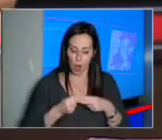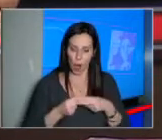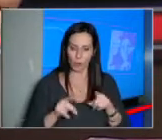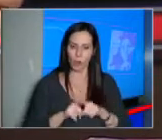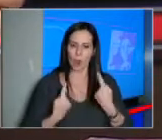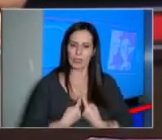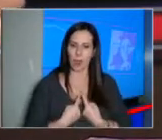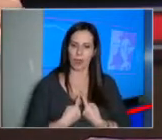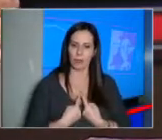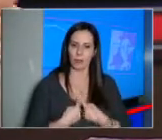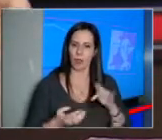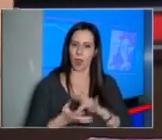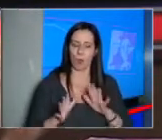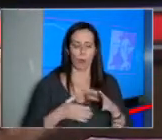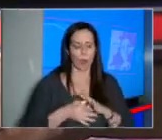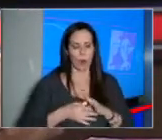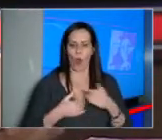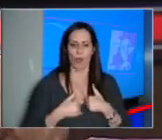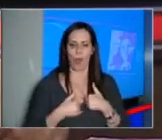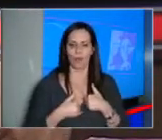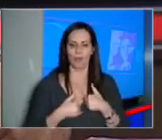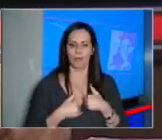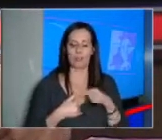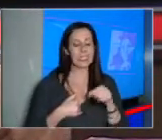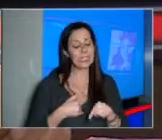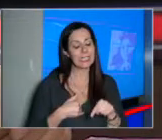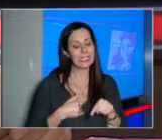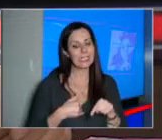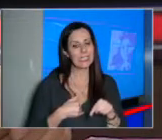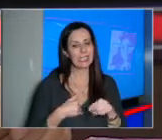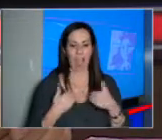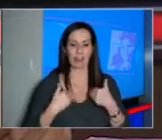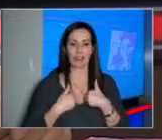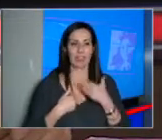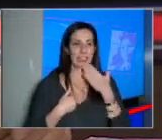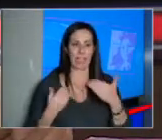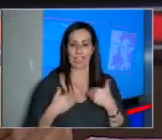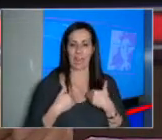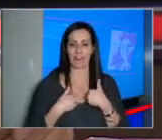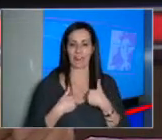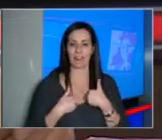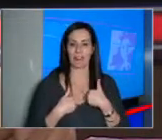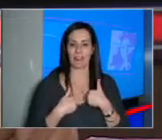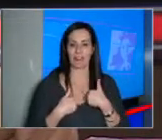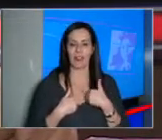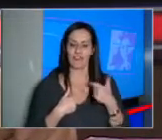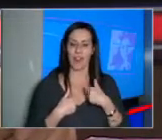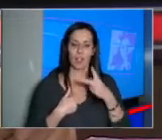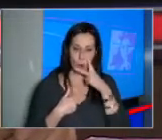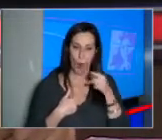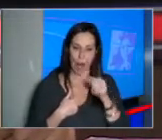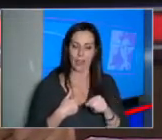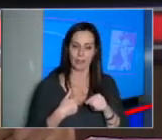עצמה. המקום הזה קרוב אליי מאוד. זה אני, ישראל זה אני, מדינת ישראל. זה הדהים אותי. ואני רואה את